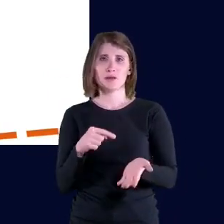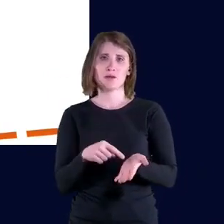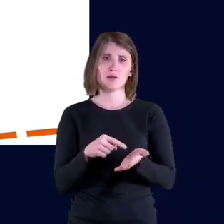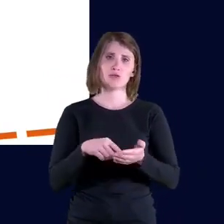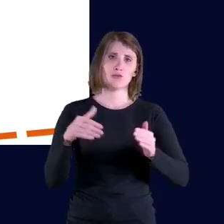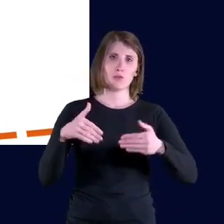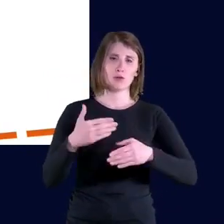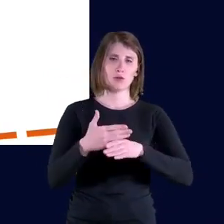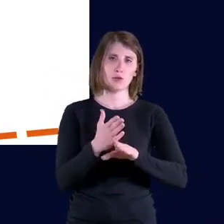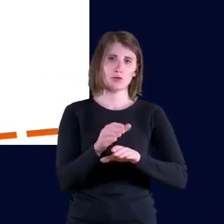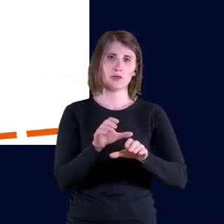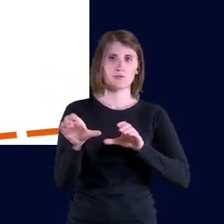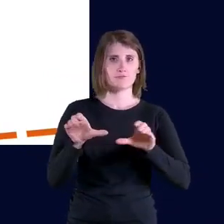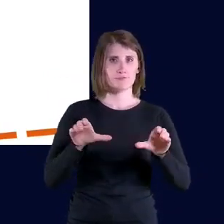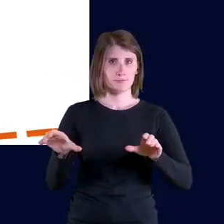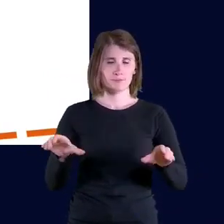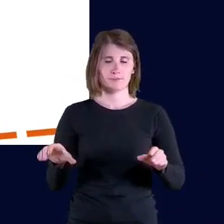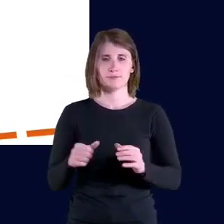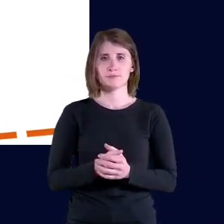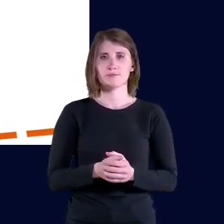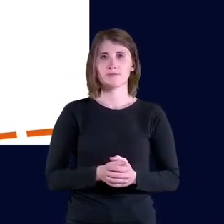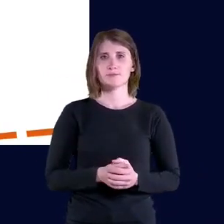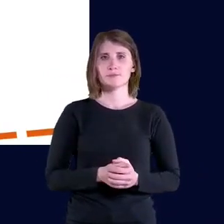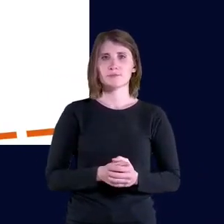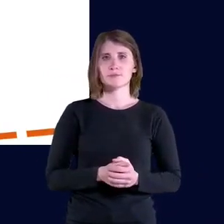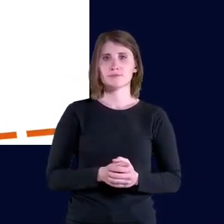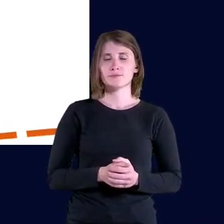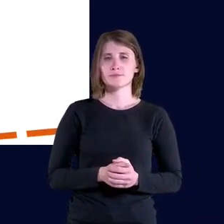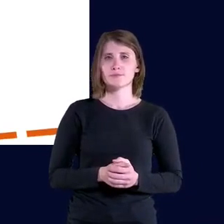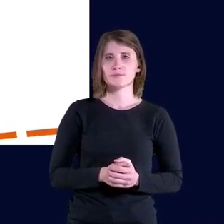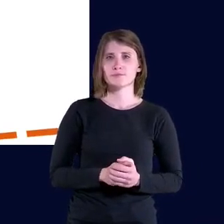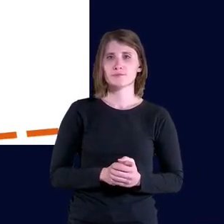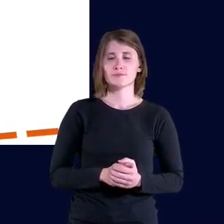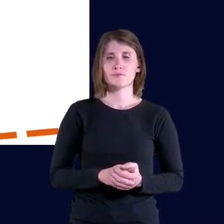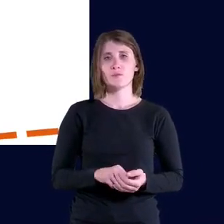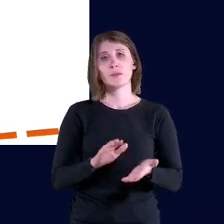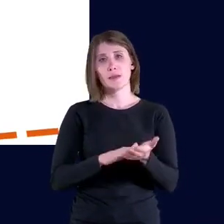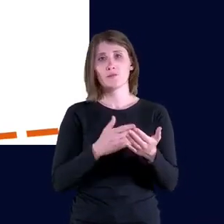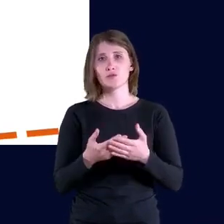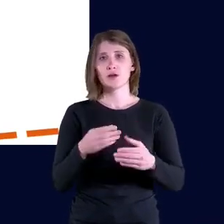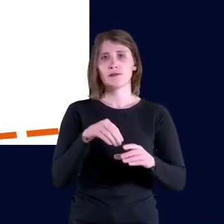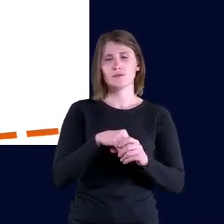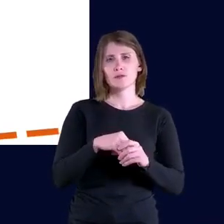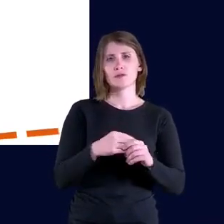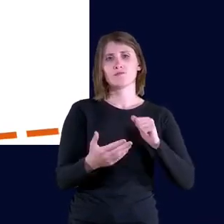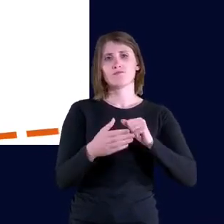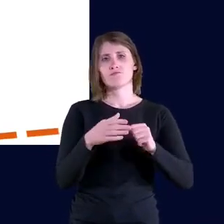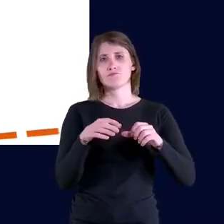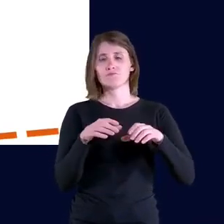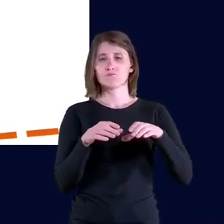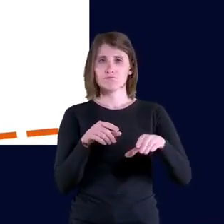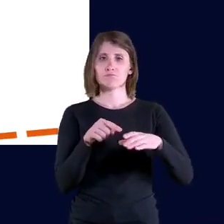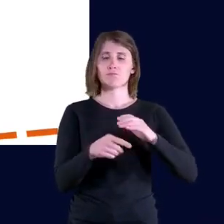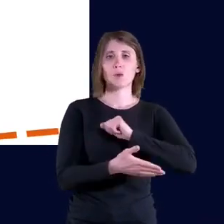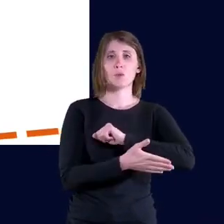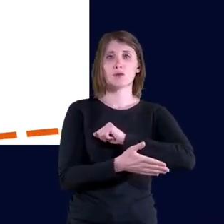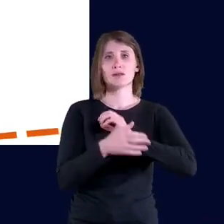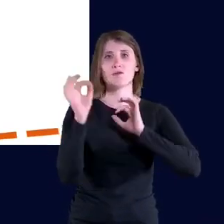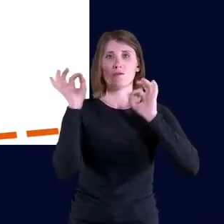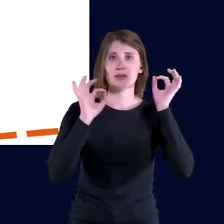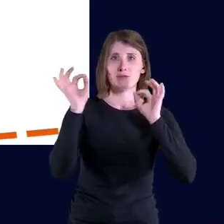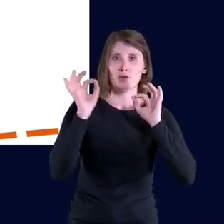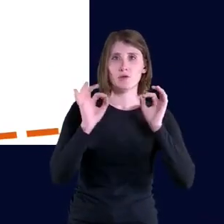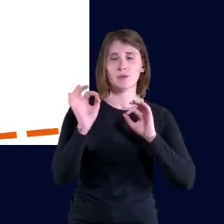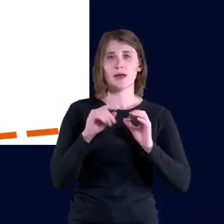sekcji sekcja której znajdują się takie podstawowe informacje pozwalające na identyfikację